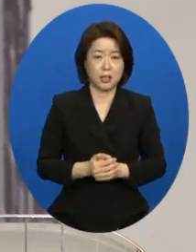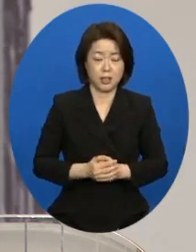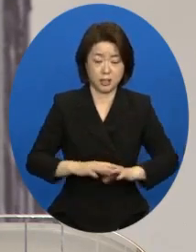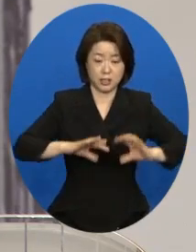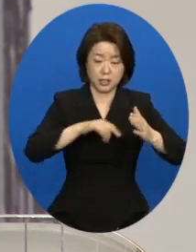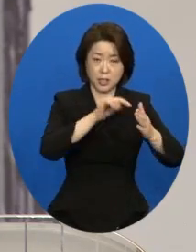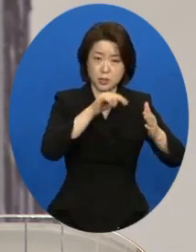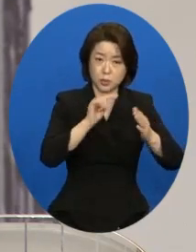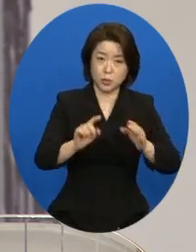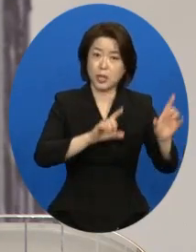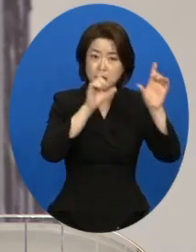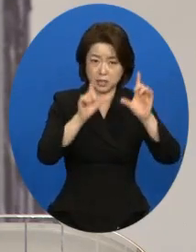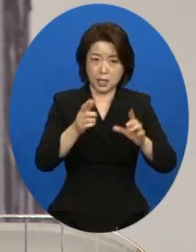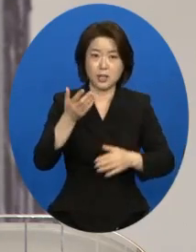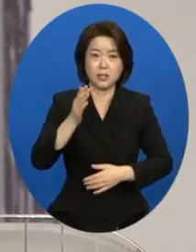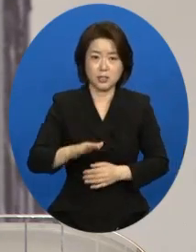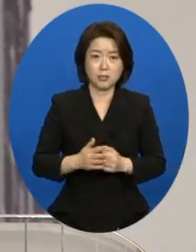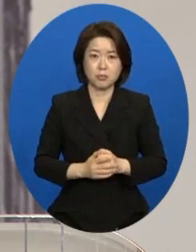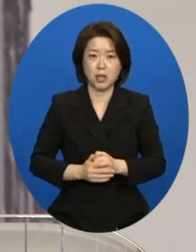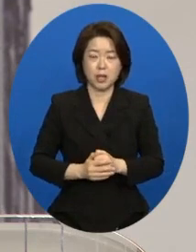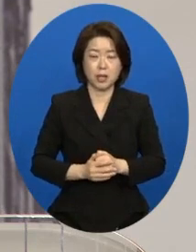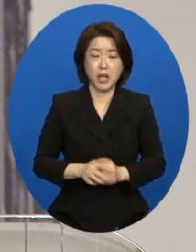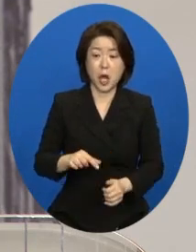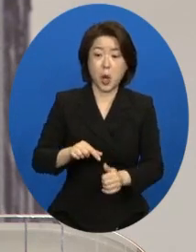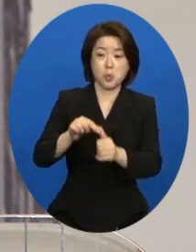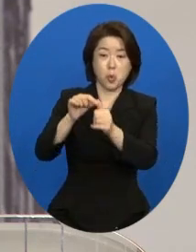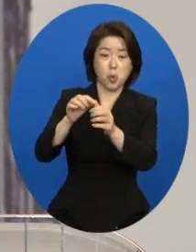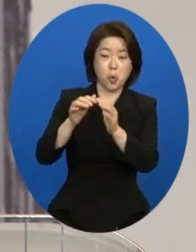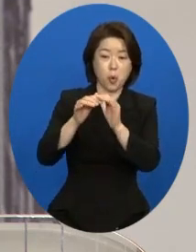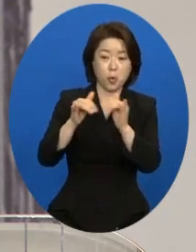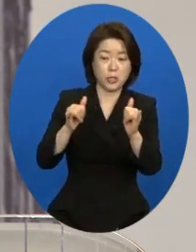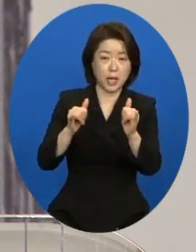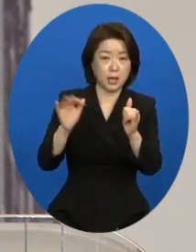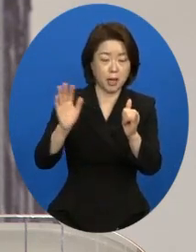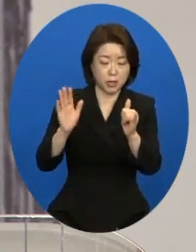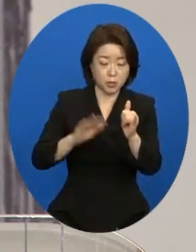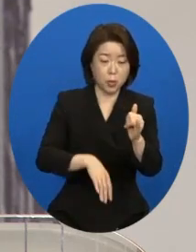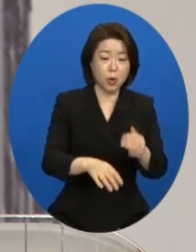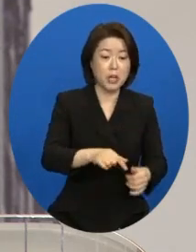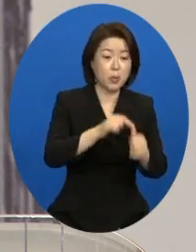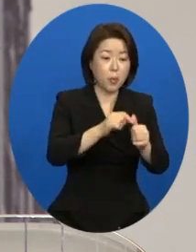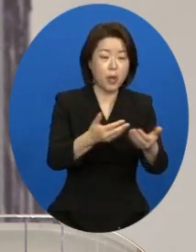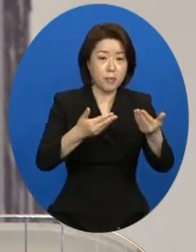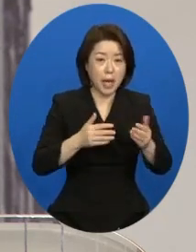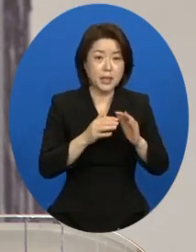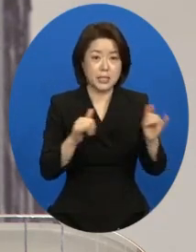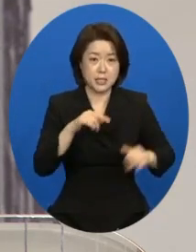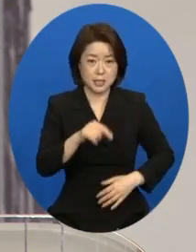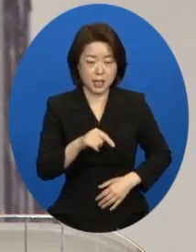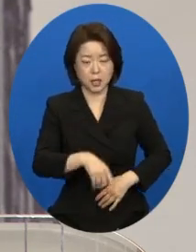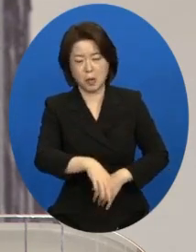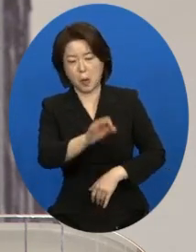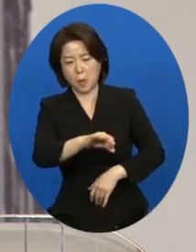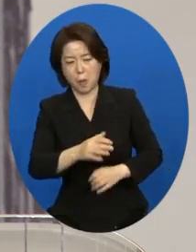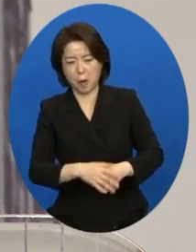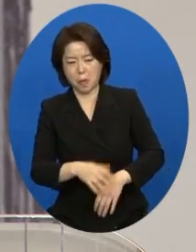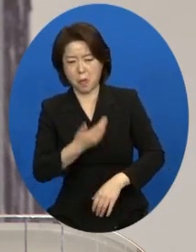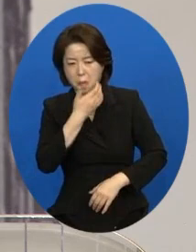살면서도 그런 일이 벌어져요. 피고용인을 굉장히 우습게 여기고 인격을 모독하고 상품